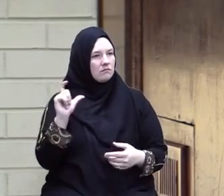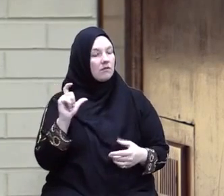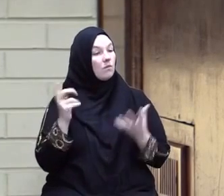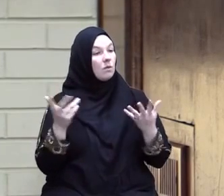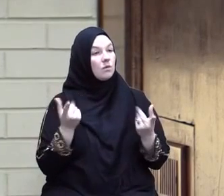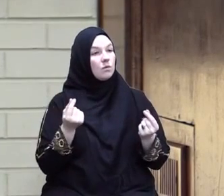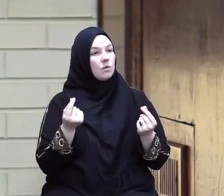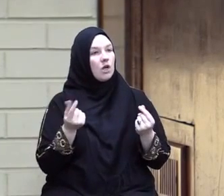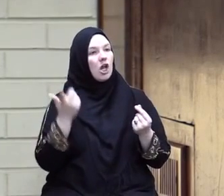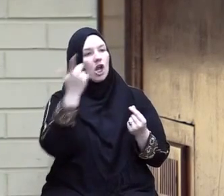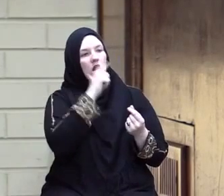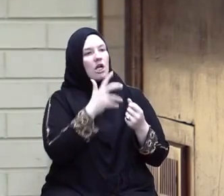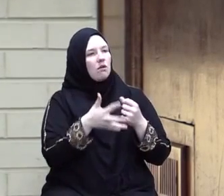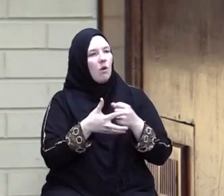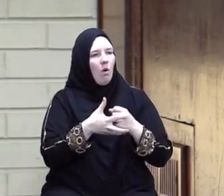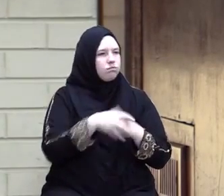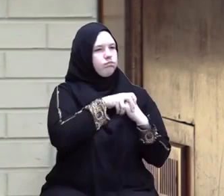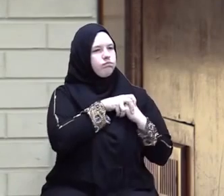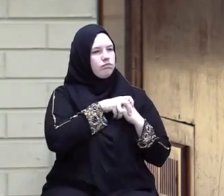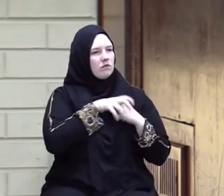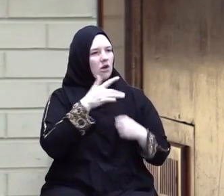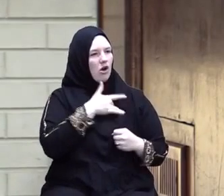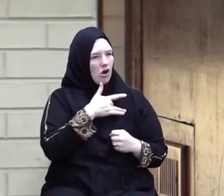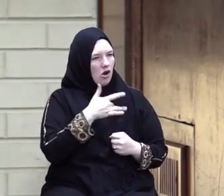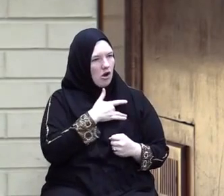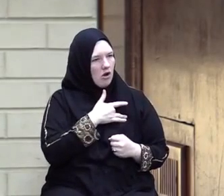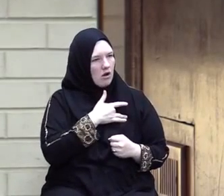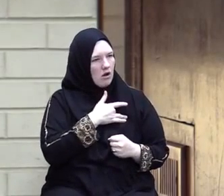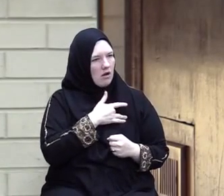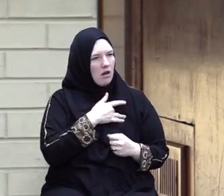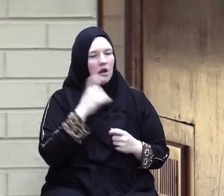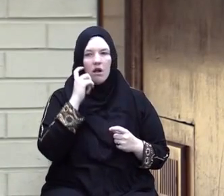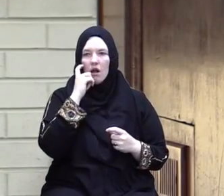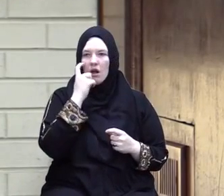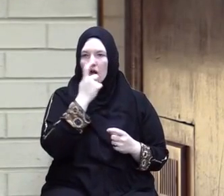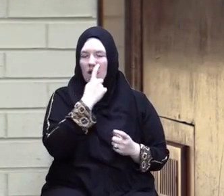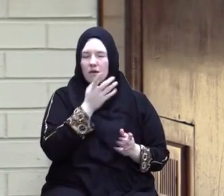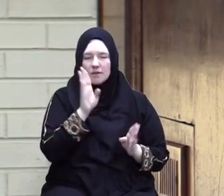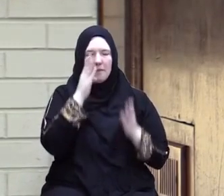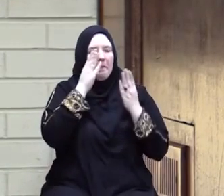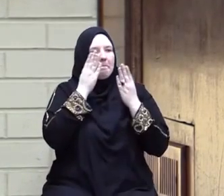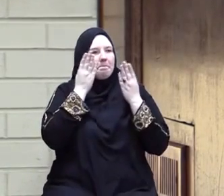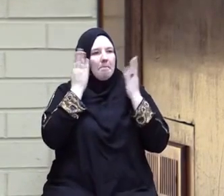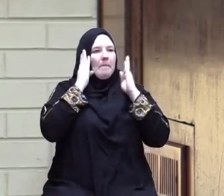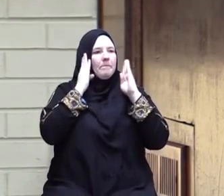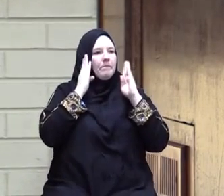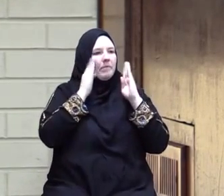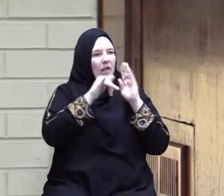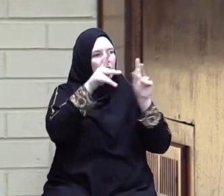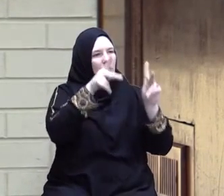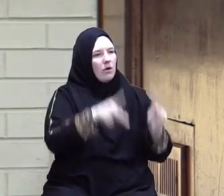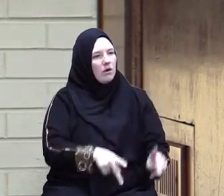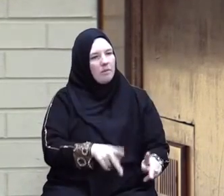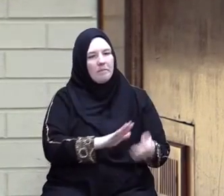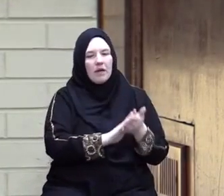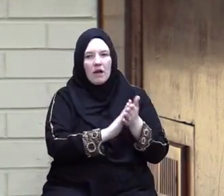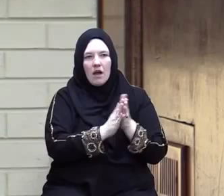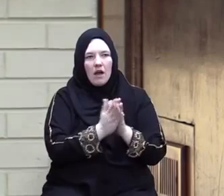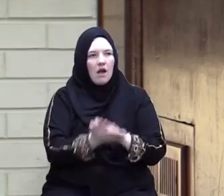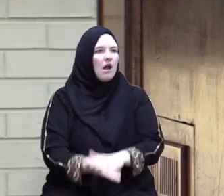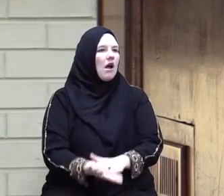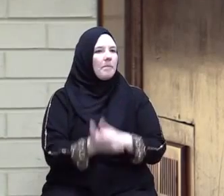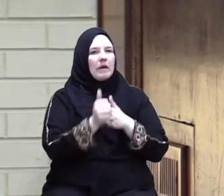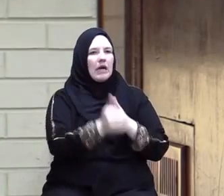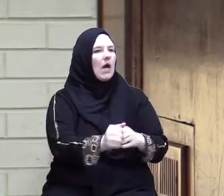hearing, it will also be sealed. وَعَلَىٰ أَبْصَارِهِمْ غِشَاوَةٌ. Their eyes will